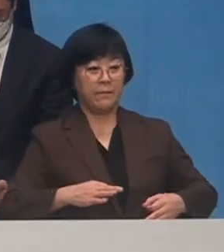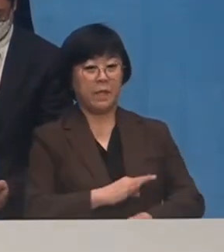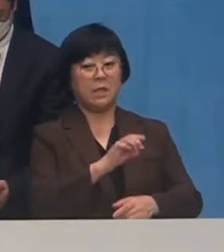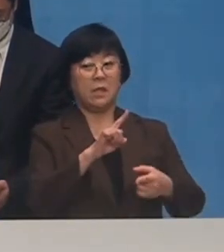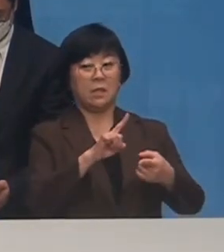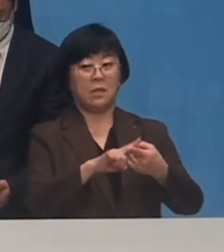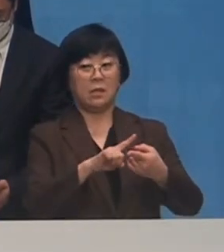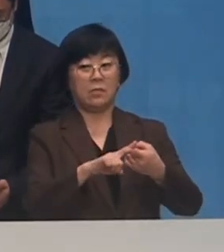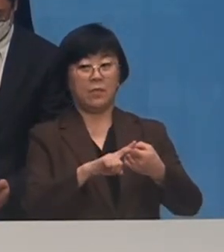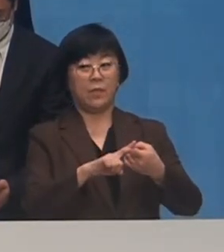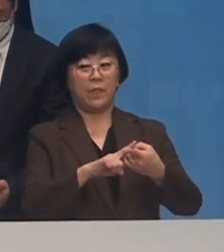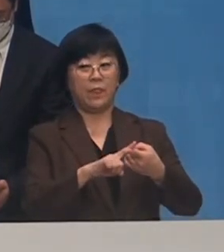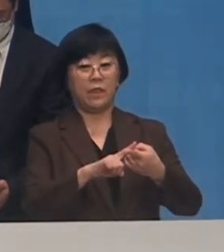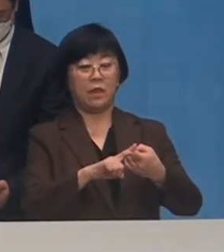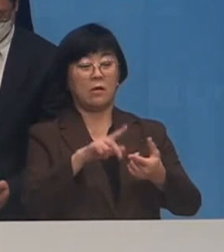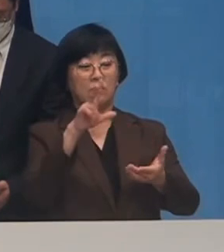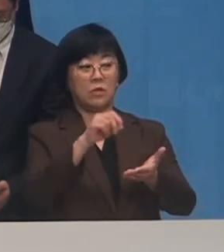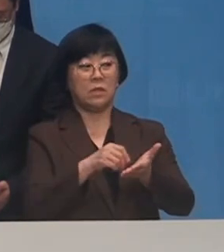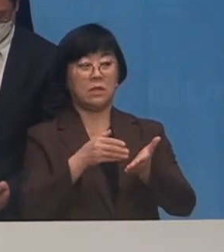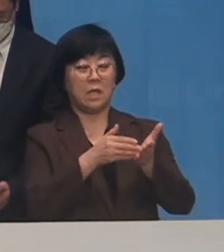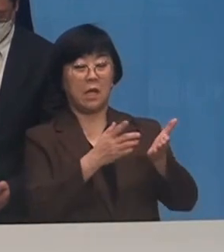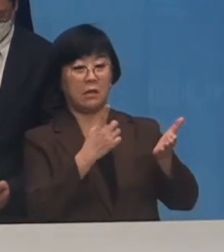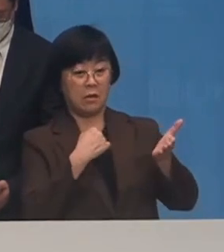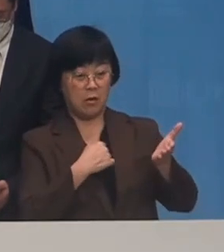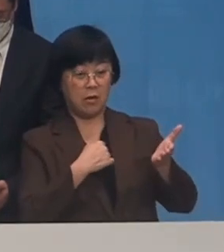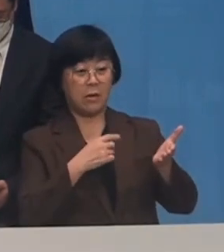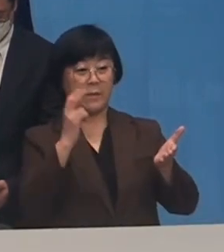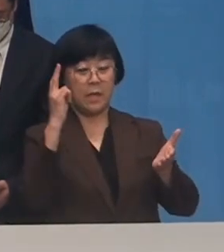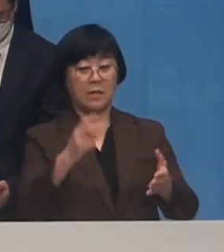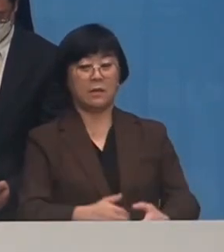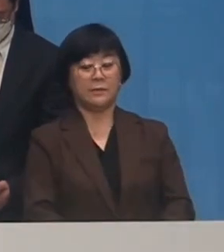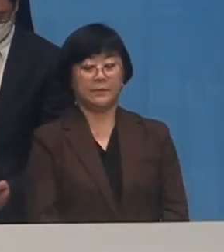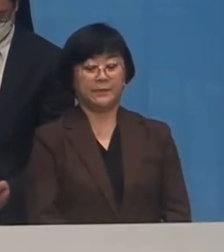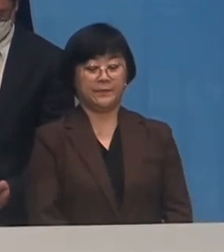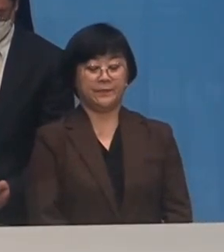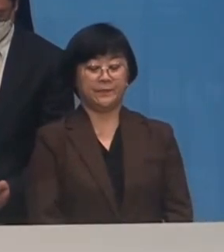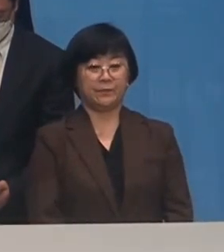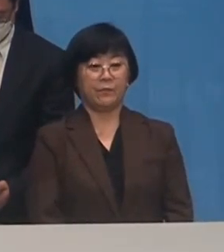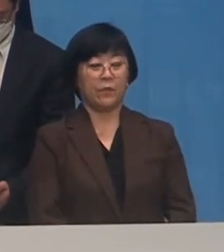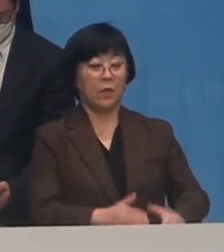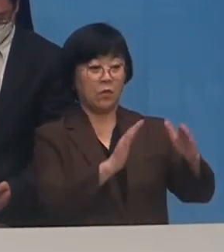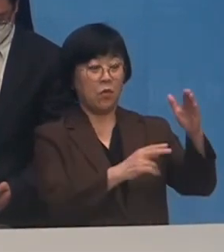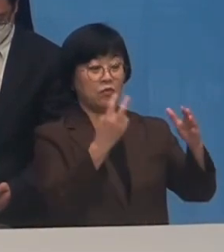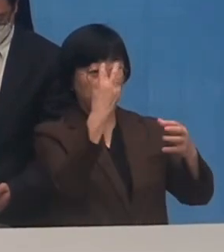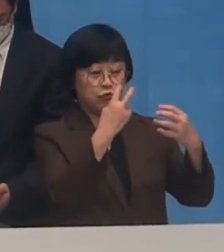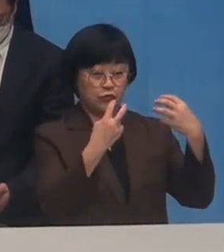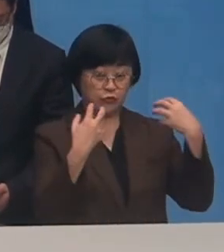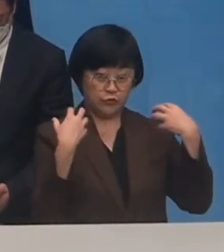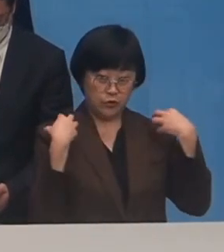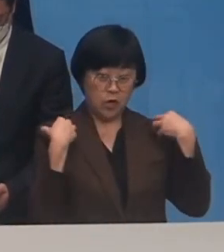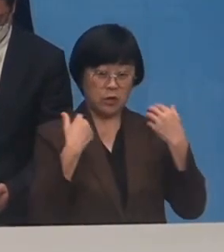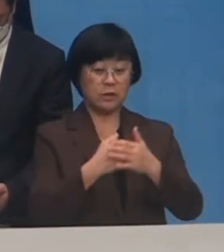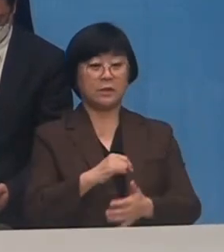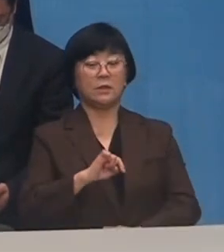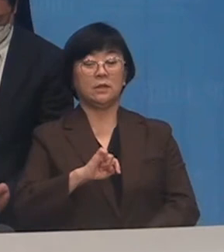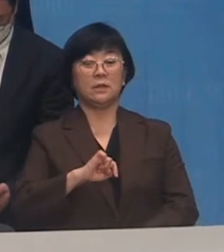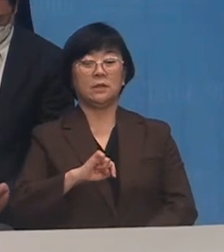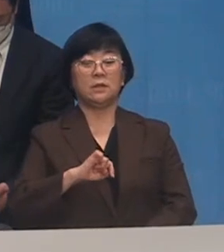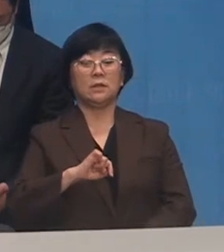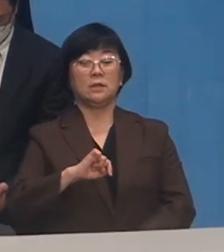관해서 문제를 제기했던 시기에 관한 것입니다. 그리고 공수처도